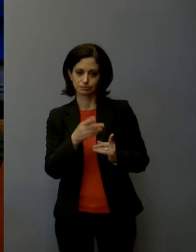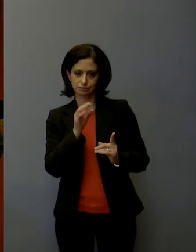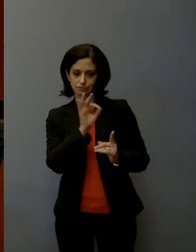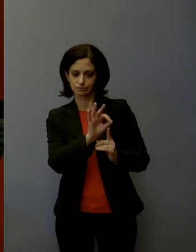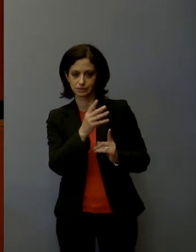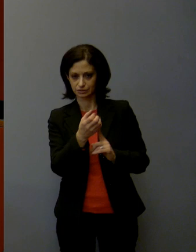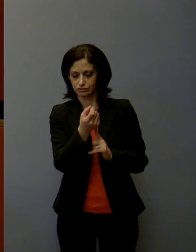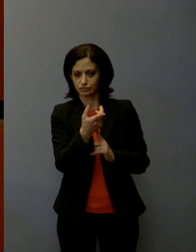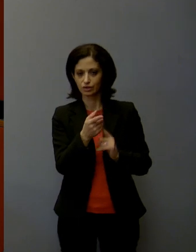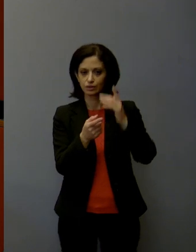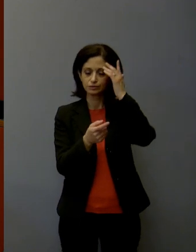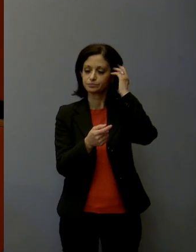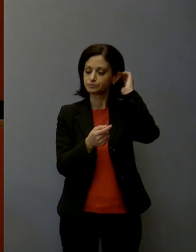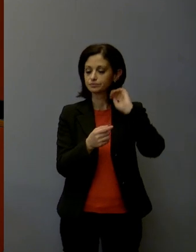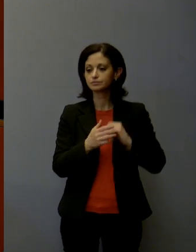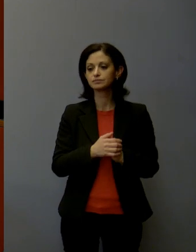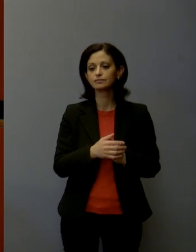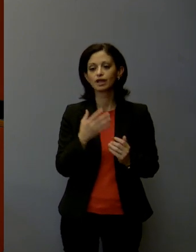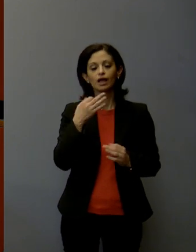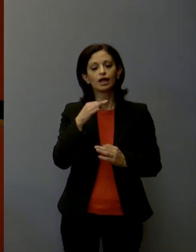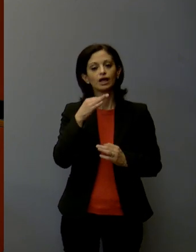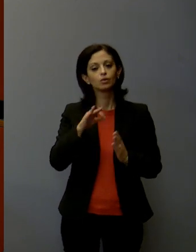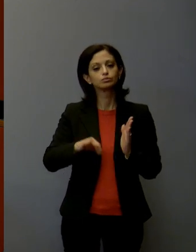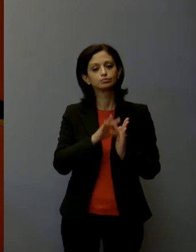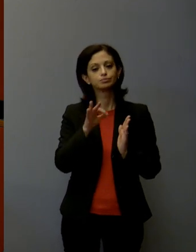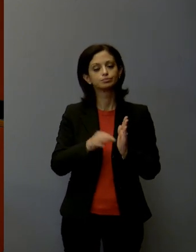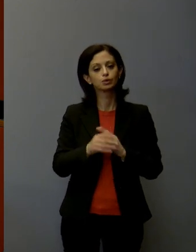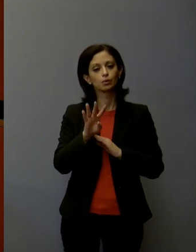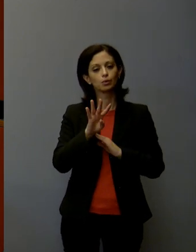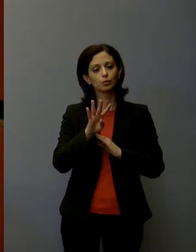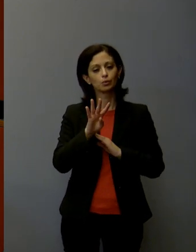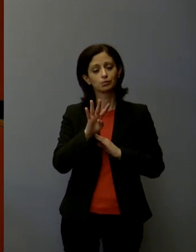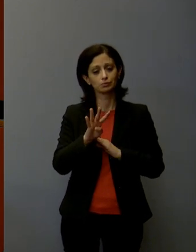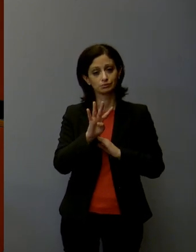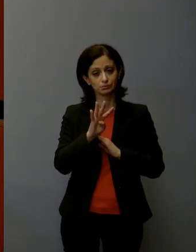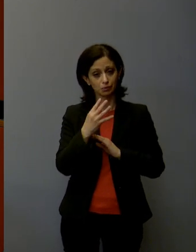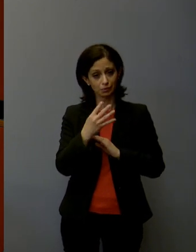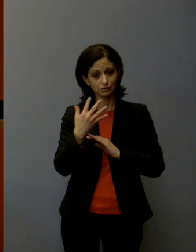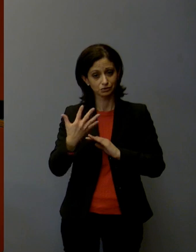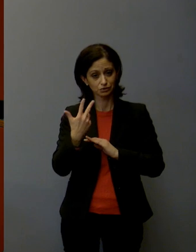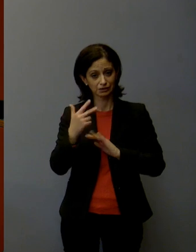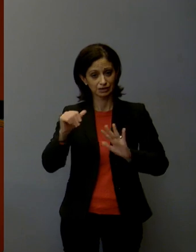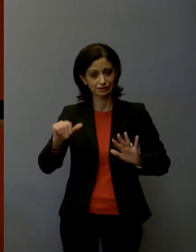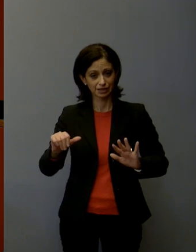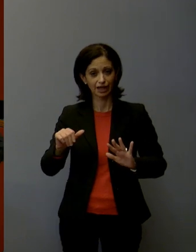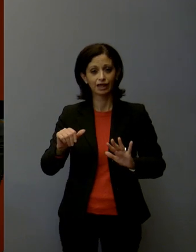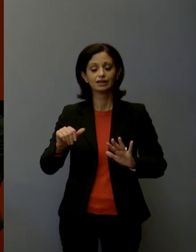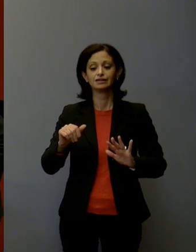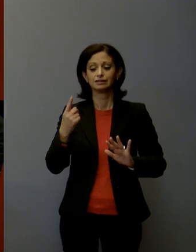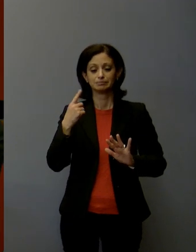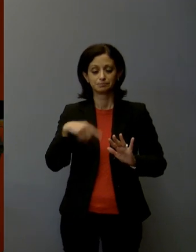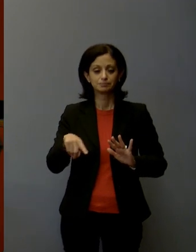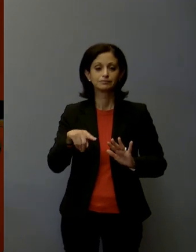e io illustro l'ordine del giorno 4/536 in primo luogo che riguarda